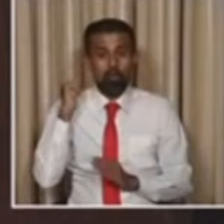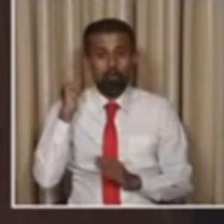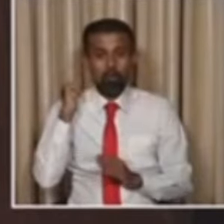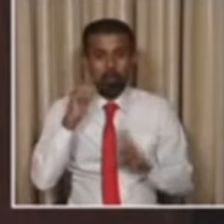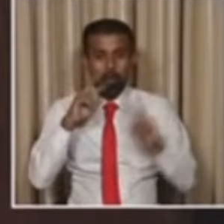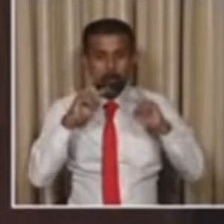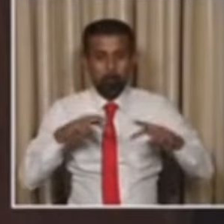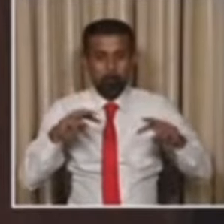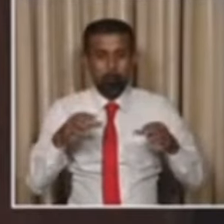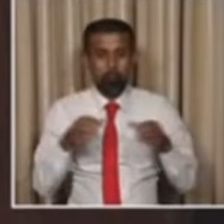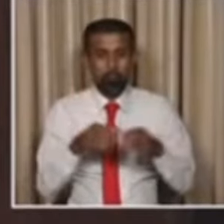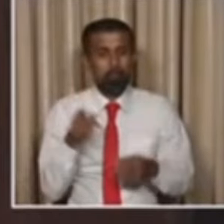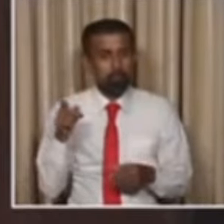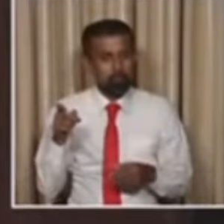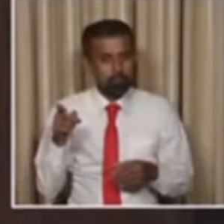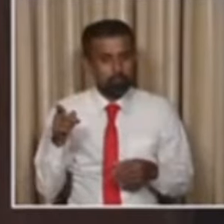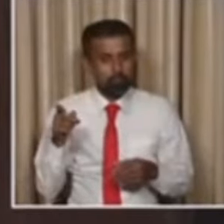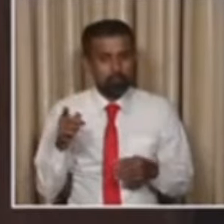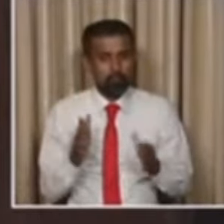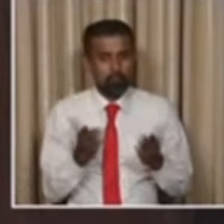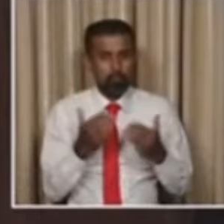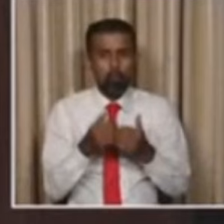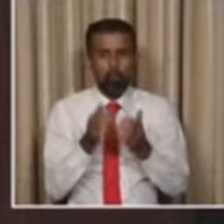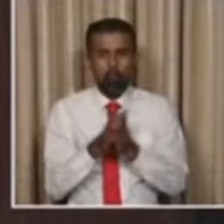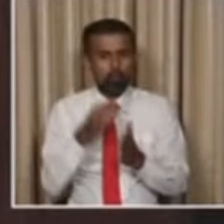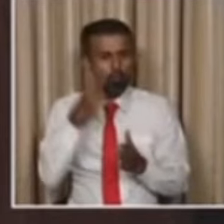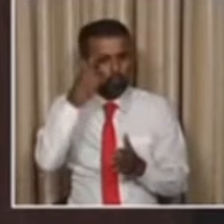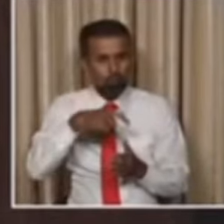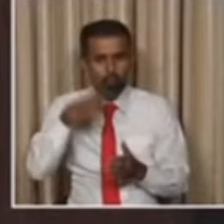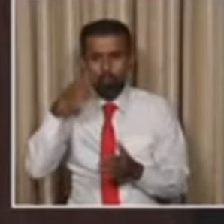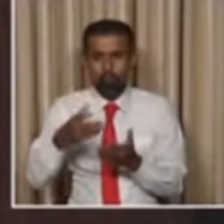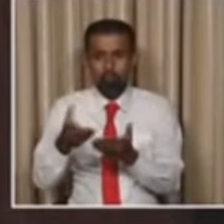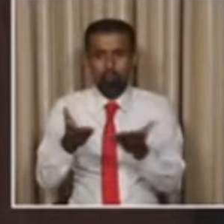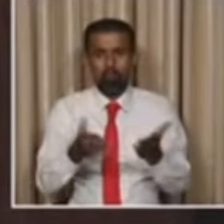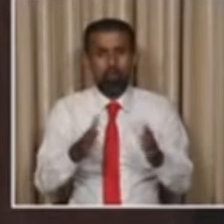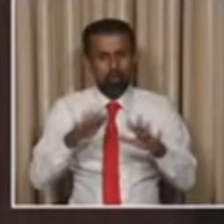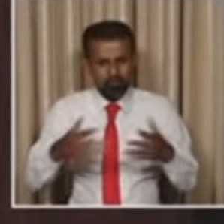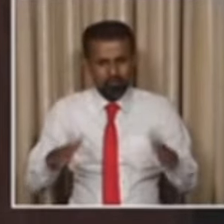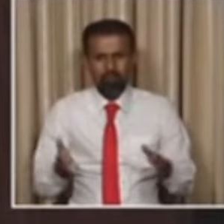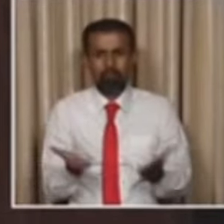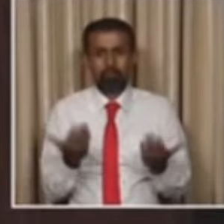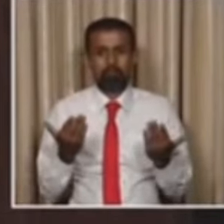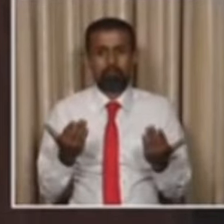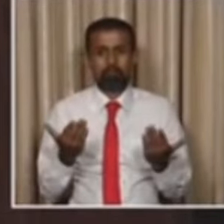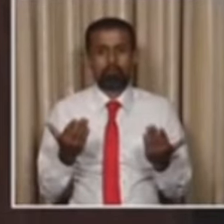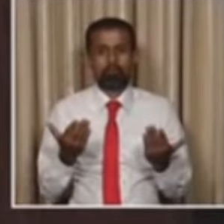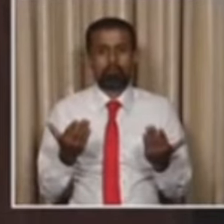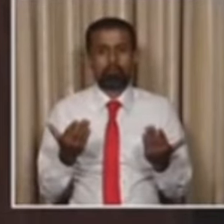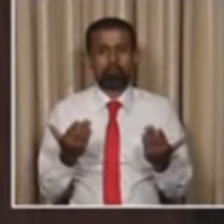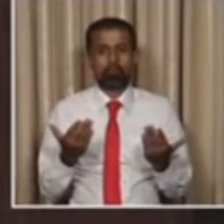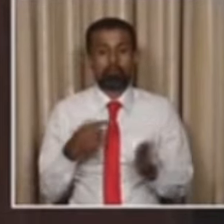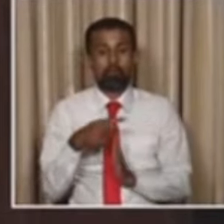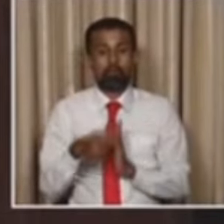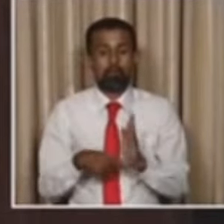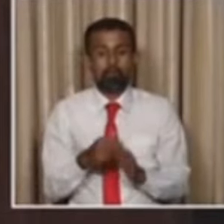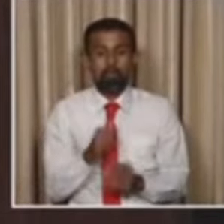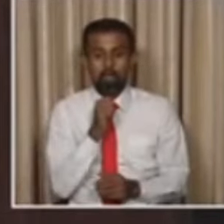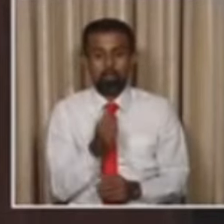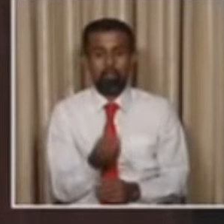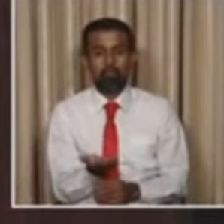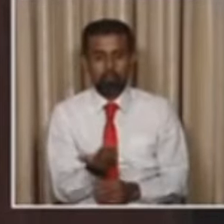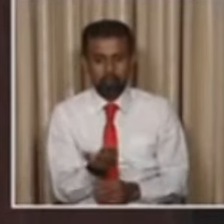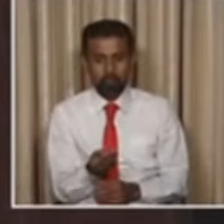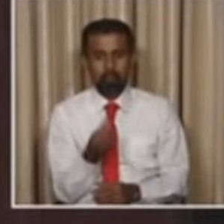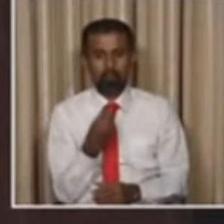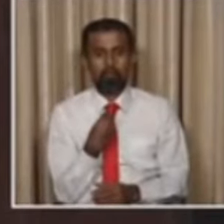කරන කටයුතු උදවියට. ඒ නිසා මේ මතුවෙලා තියෙන ඕනතරම් සාක්ෂි ඒව අවසන් කරන්න. ඒව අවසන් කරලා ඉවරලා මෙරටේ ජනතාවට ඇත්ත ලබා ගැනීම ඇත්ත දැන